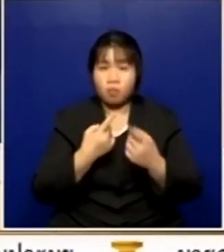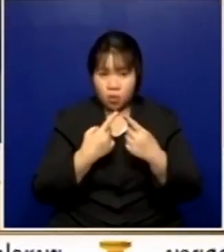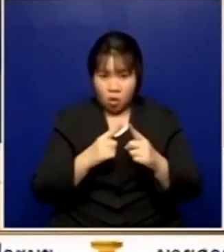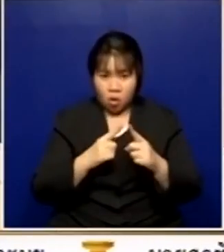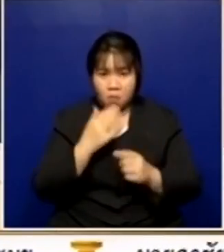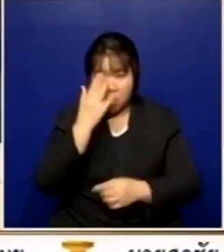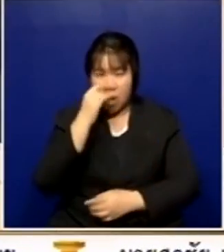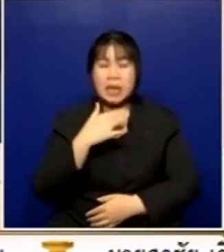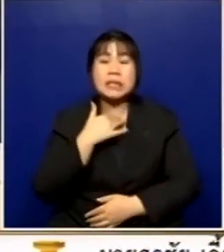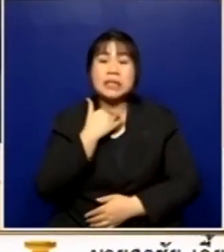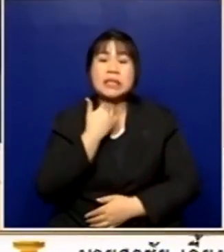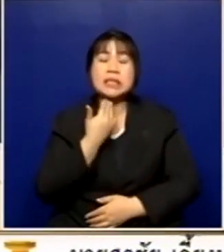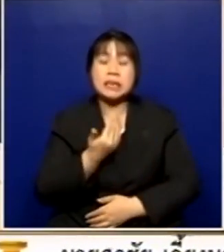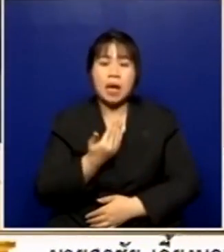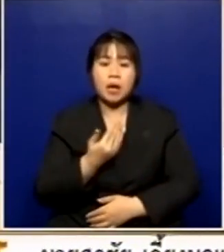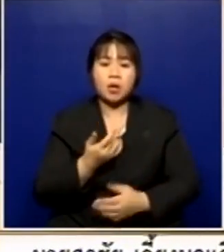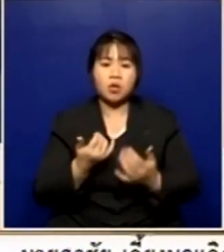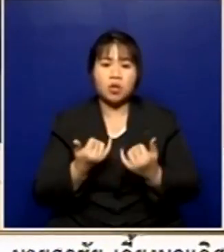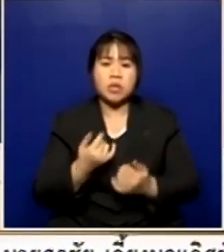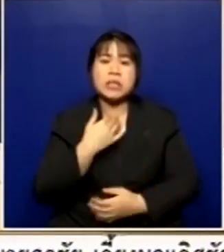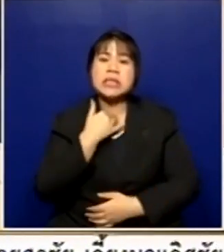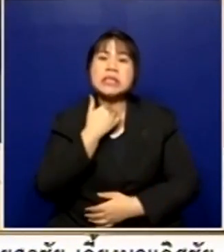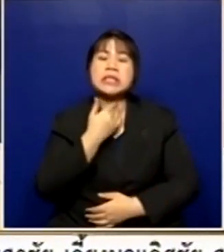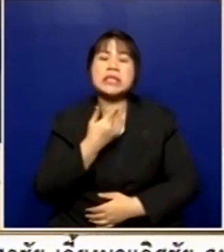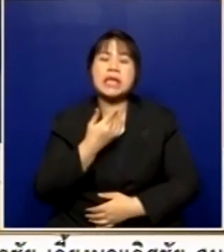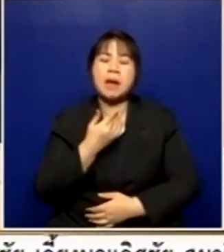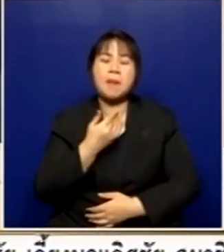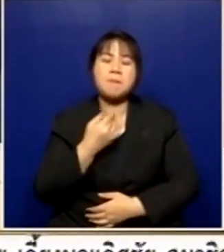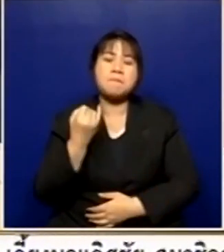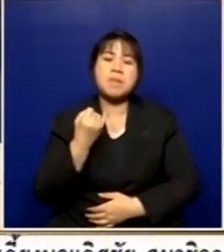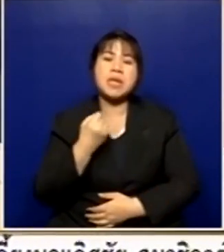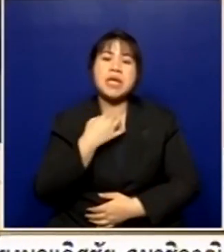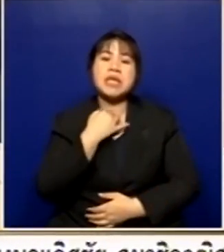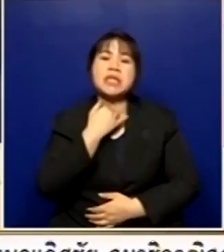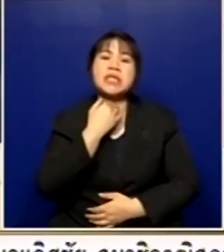เสียงไม่ค่อยนี่